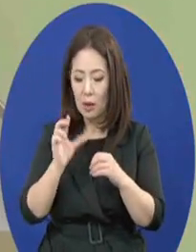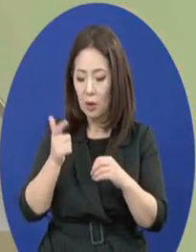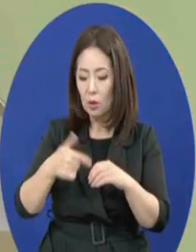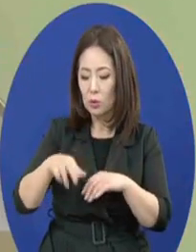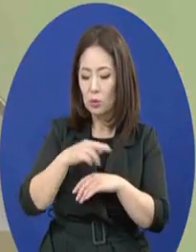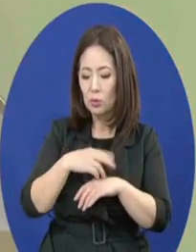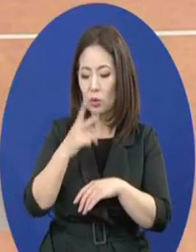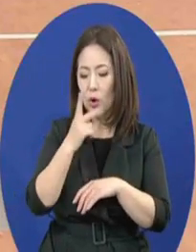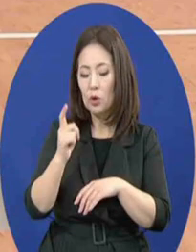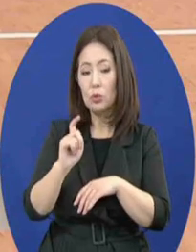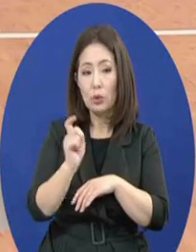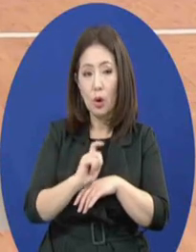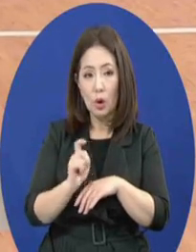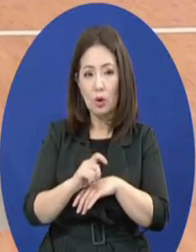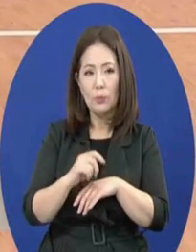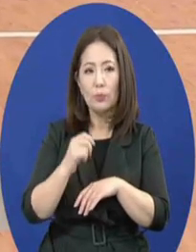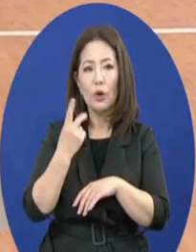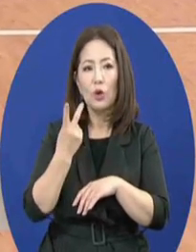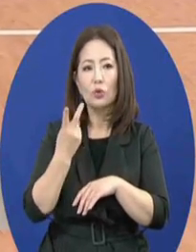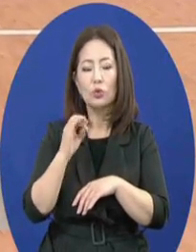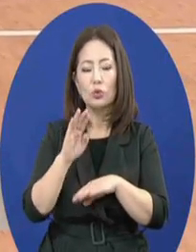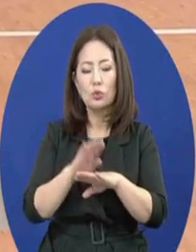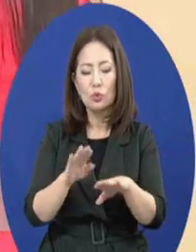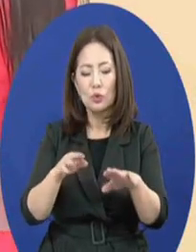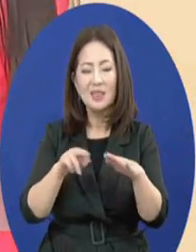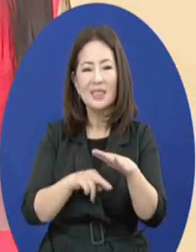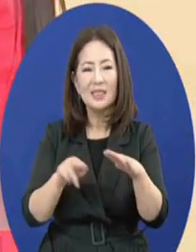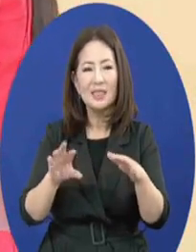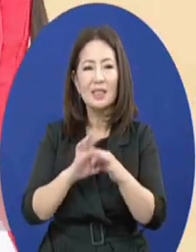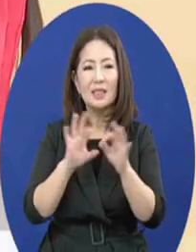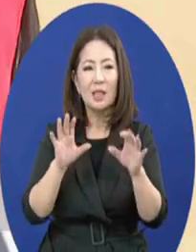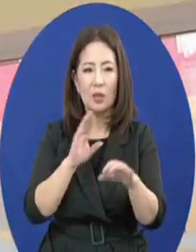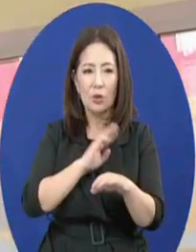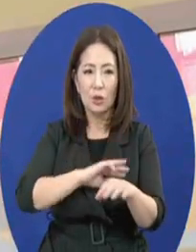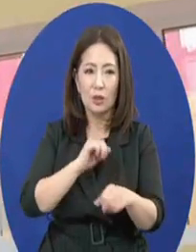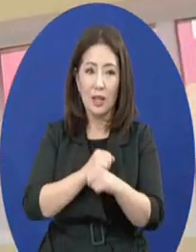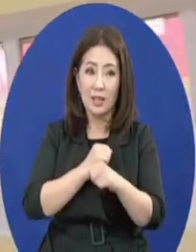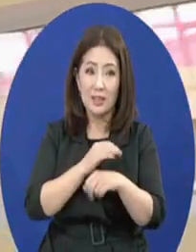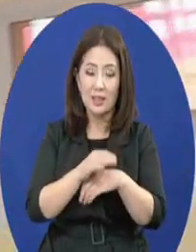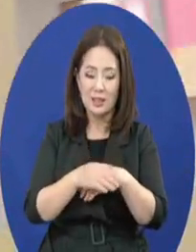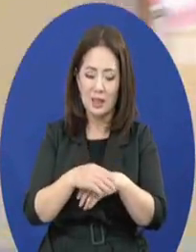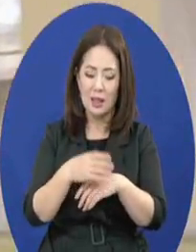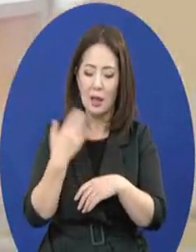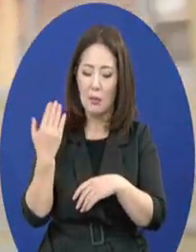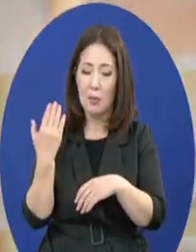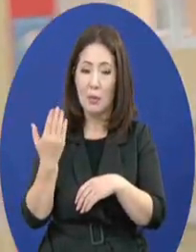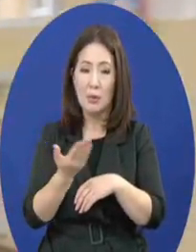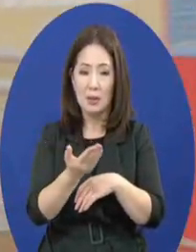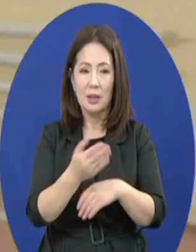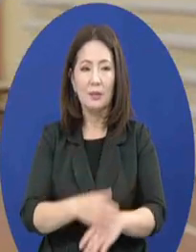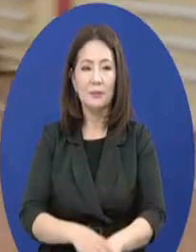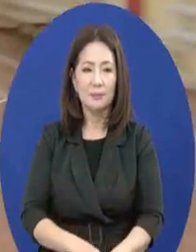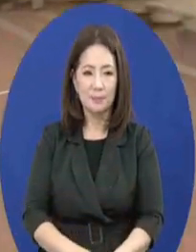дүүргийн 21-р хороонд 240 хүүхдийн цэцэрлэг ашиглалтанд оруулахаар ажиллаж байгааг их сурвалж хэллээ.